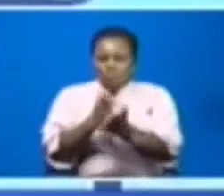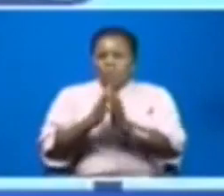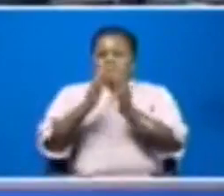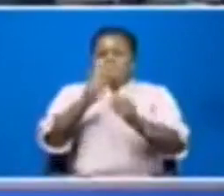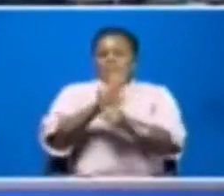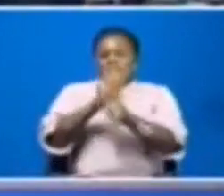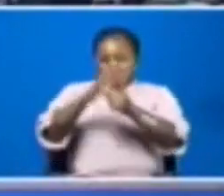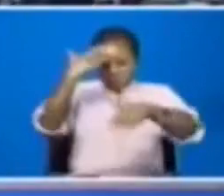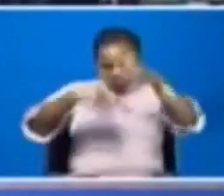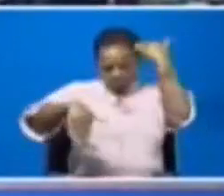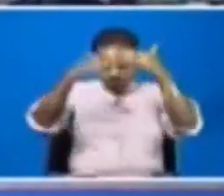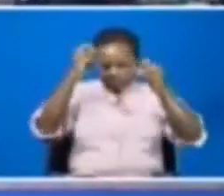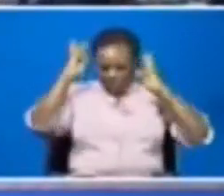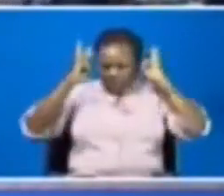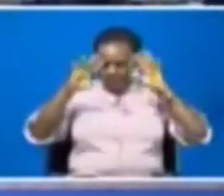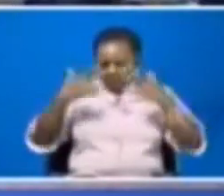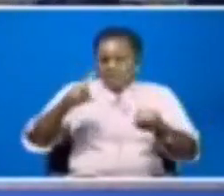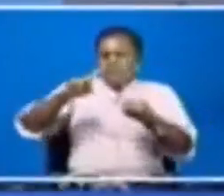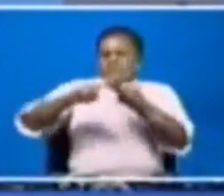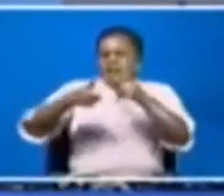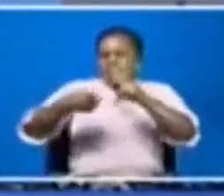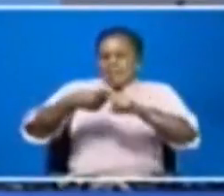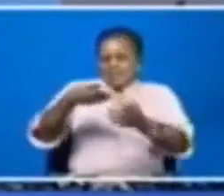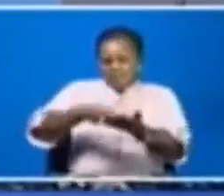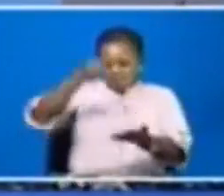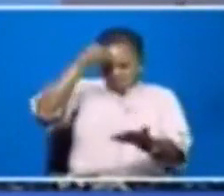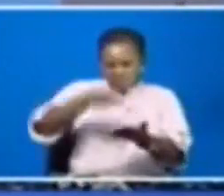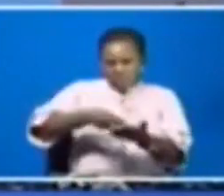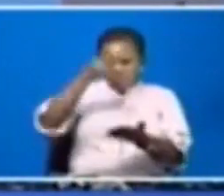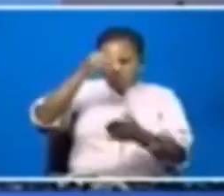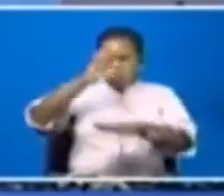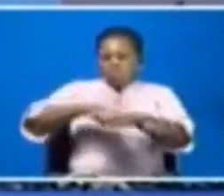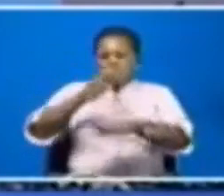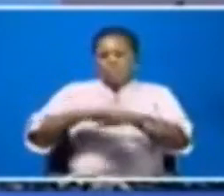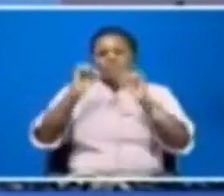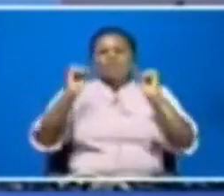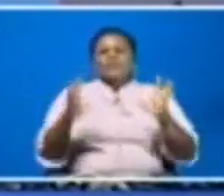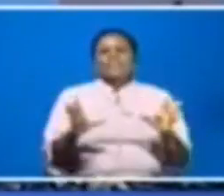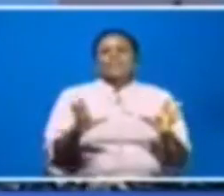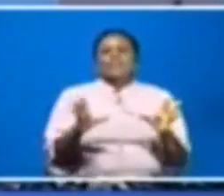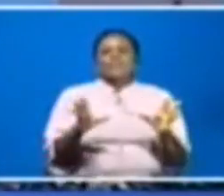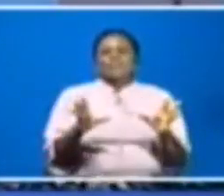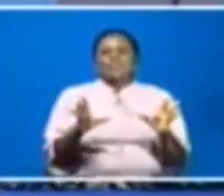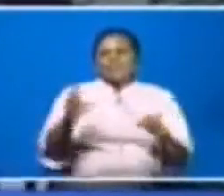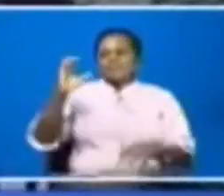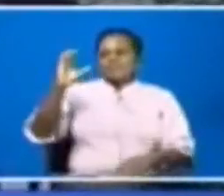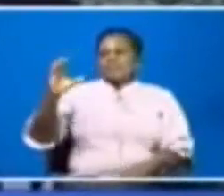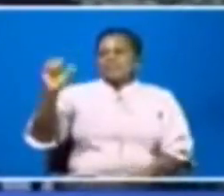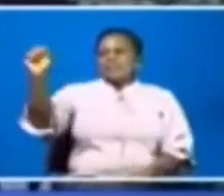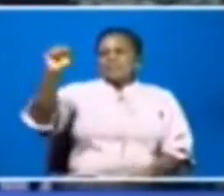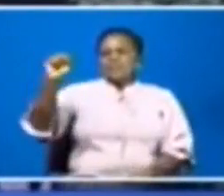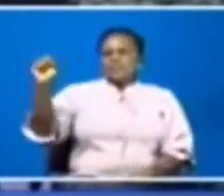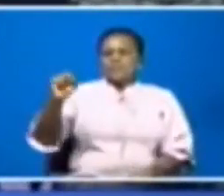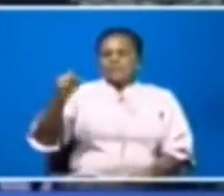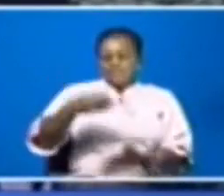ya vyuo vikuu, upo wasiwasi kwamba viwango vya elimu ya juu nchini Kenya havipo katika viwango vinavyofaa. Waziri wa elimu Profesa